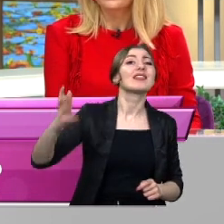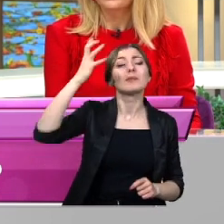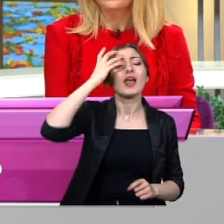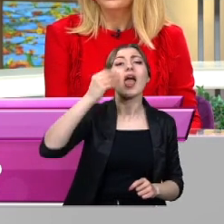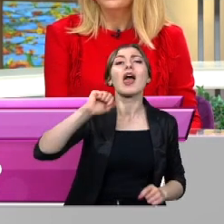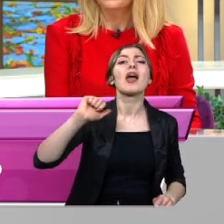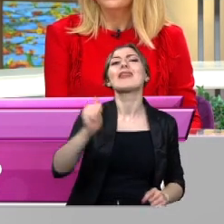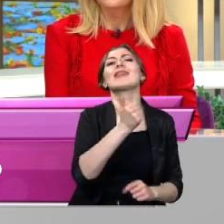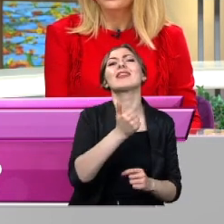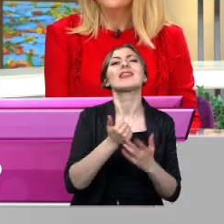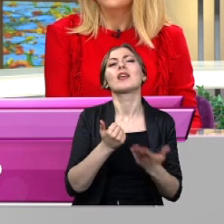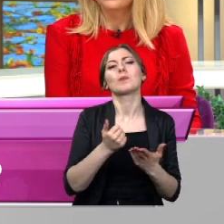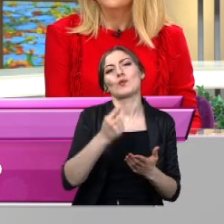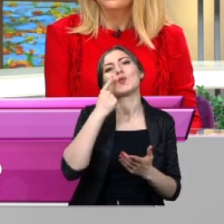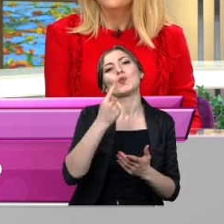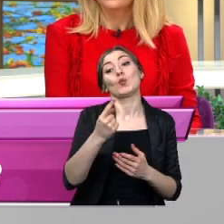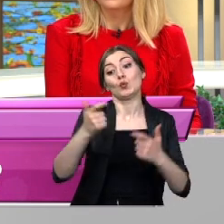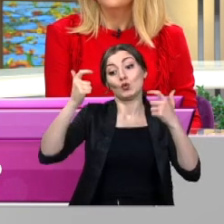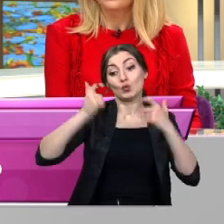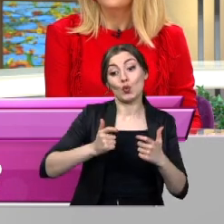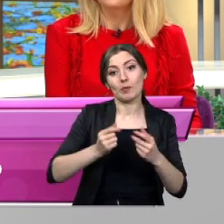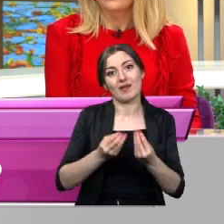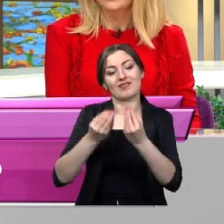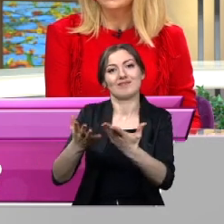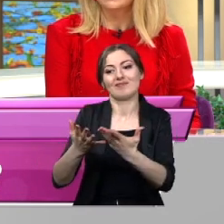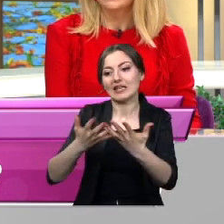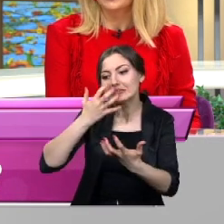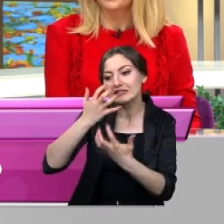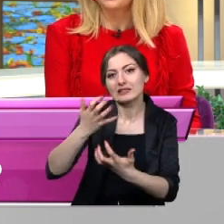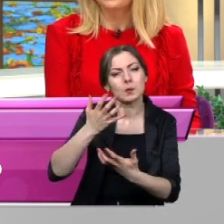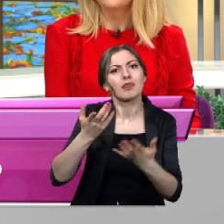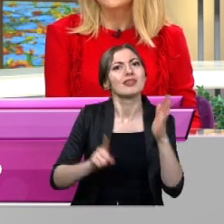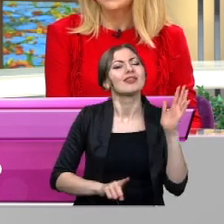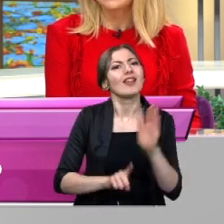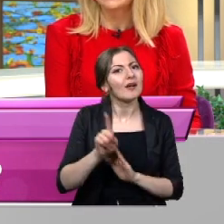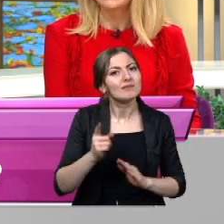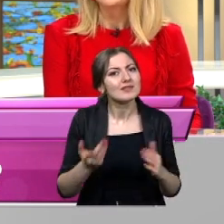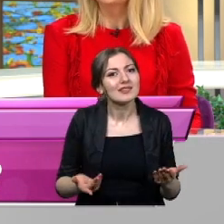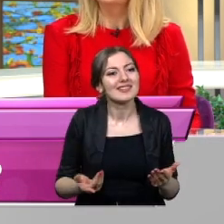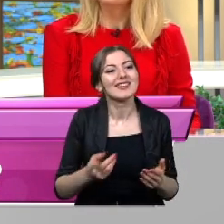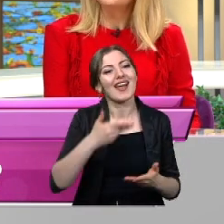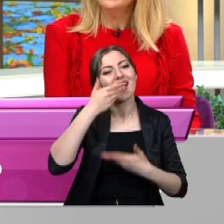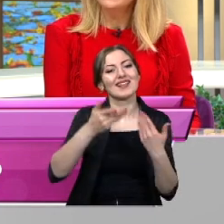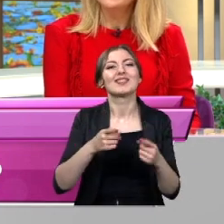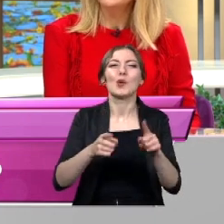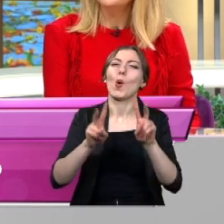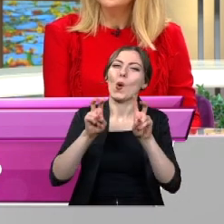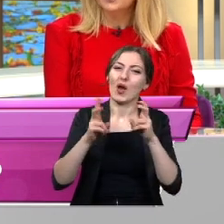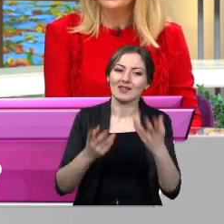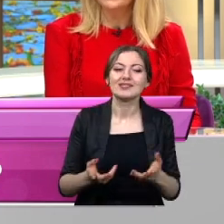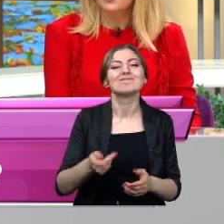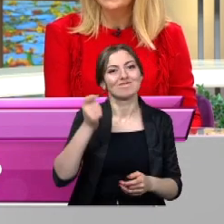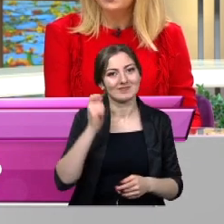en kıymetli şeylerden birisidir çocuğa sorumluluk bilincini aşılamak kesintisi başaracağız Hoca ve onunla ilgili